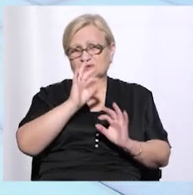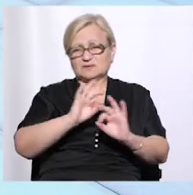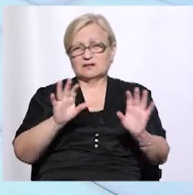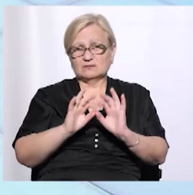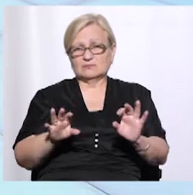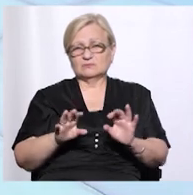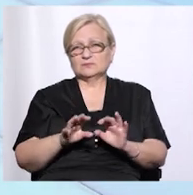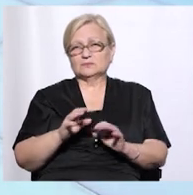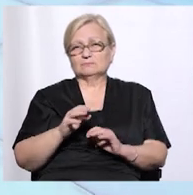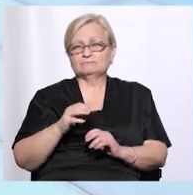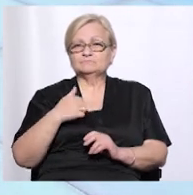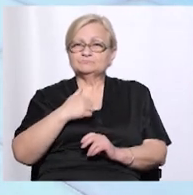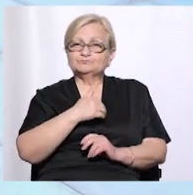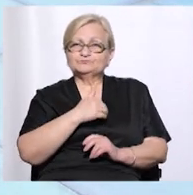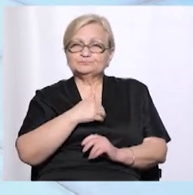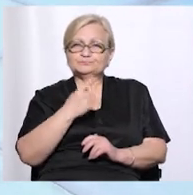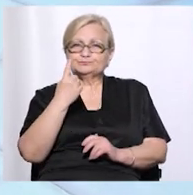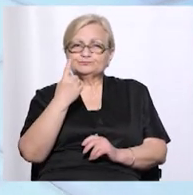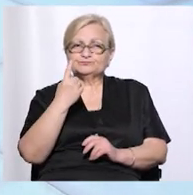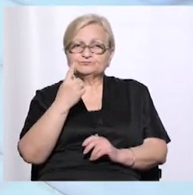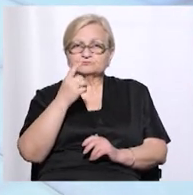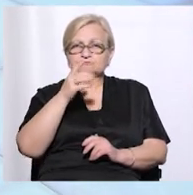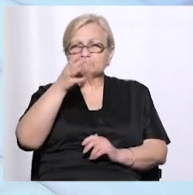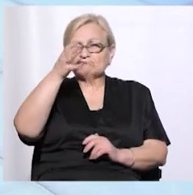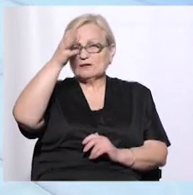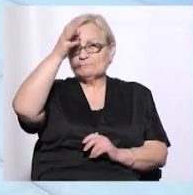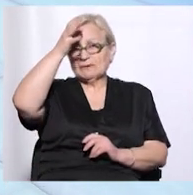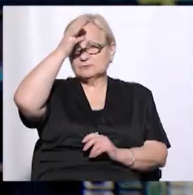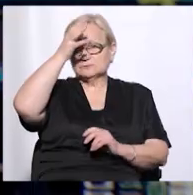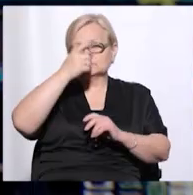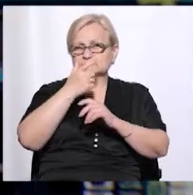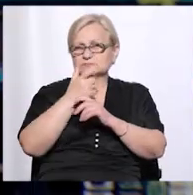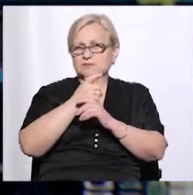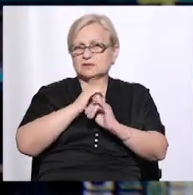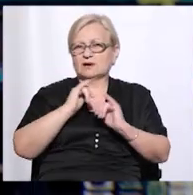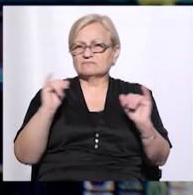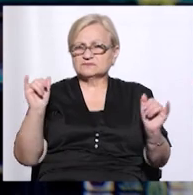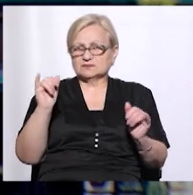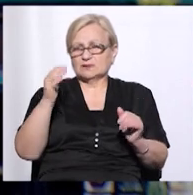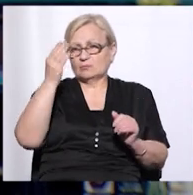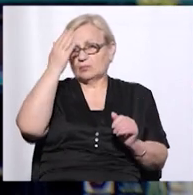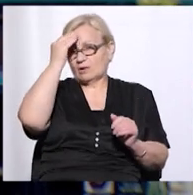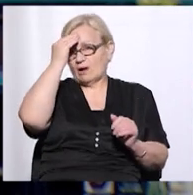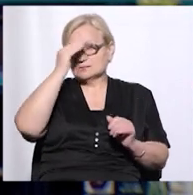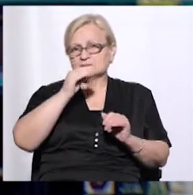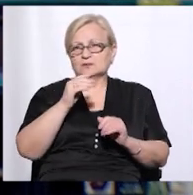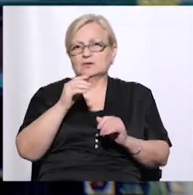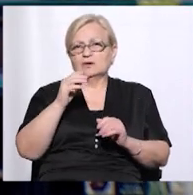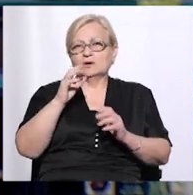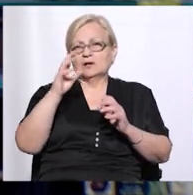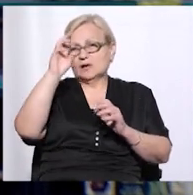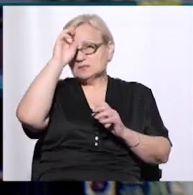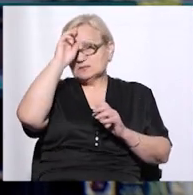გავშალოთ მსჯელობა, მე მინდა ერთი ფილოსოფიაში საკმაოდ მიღებული აზრი გაგაცნოთ.